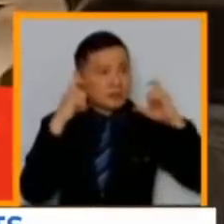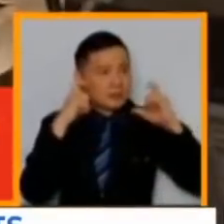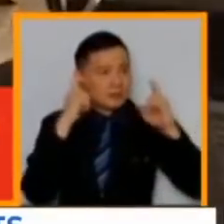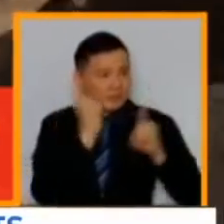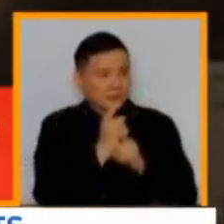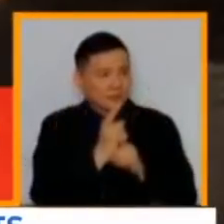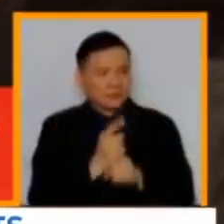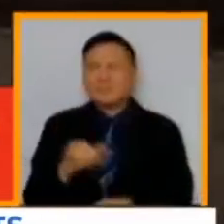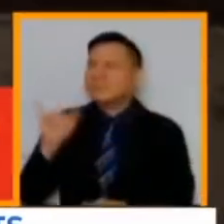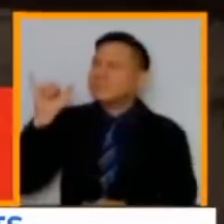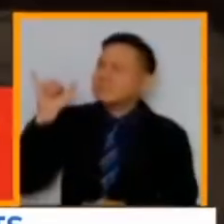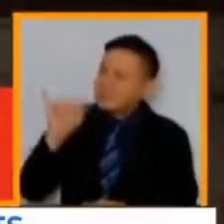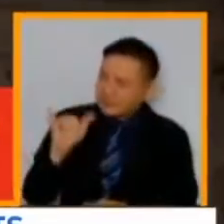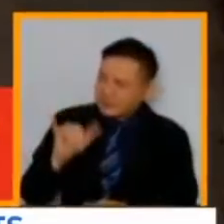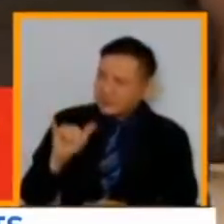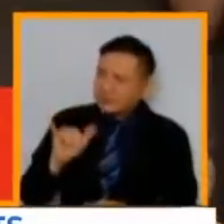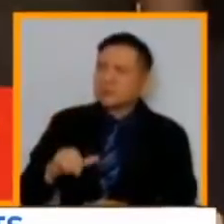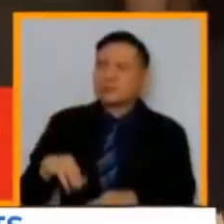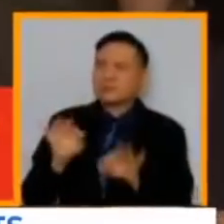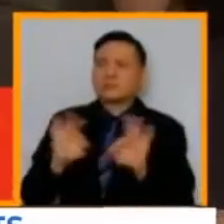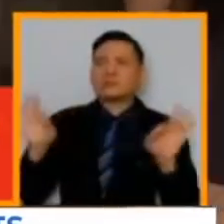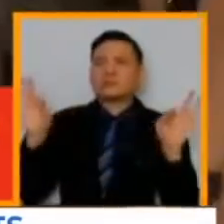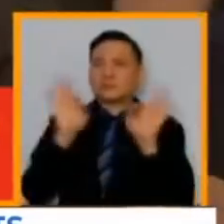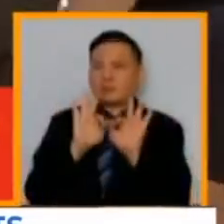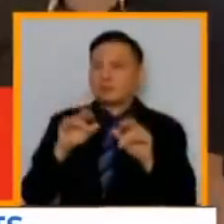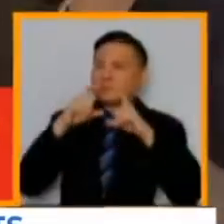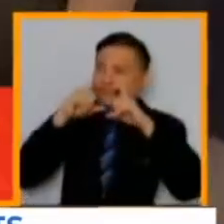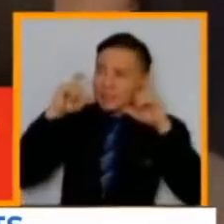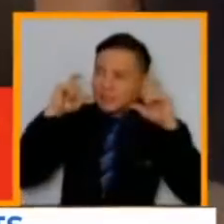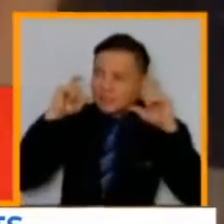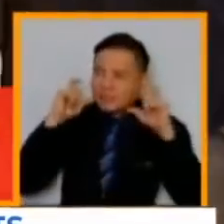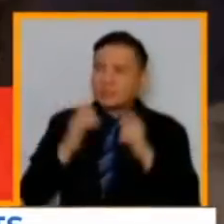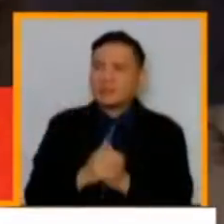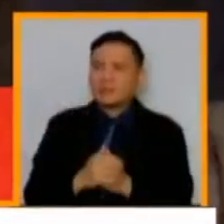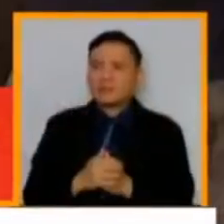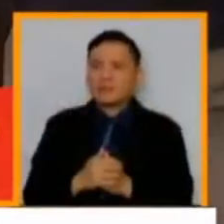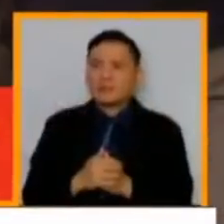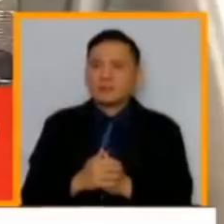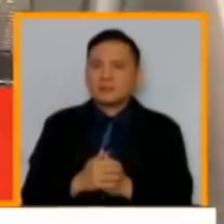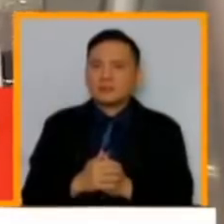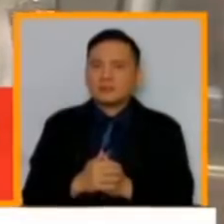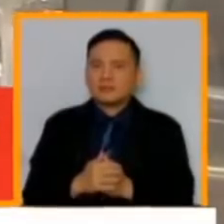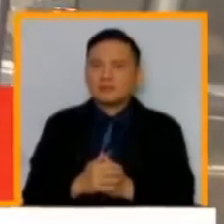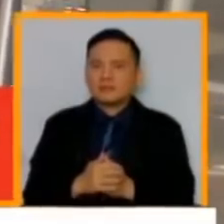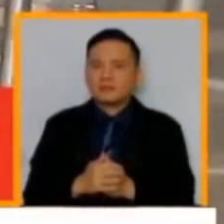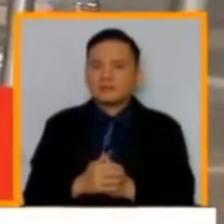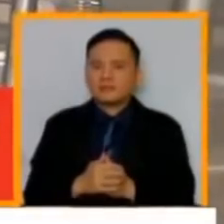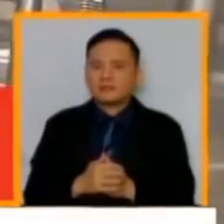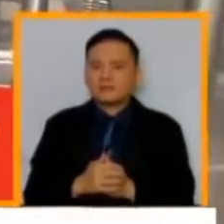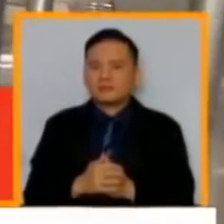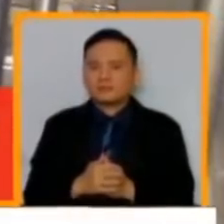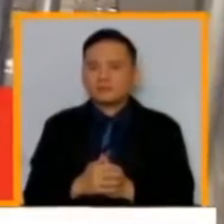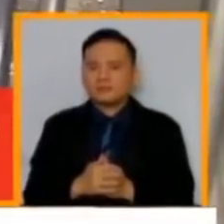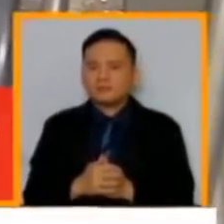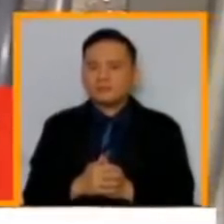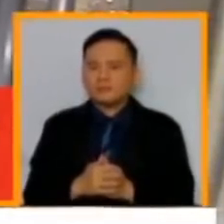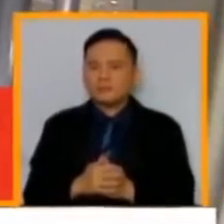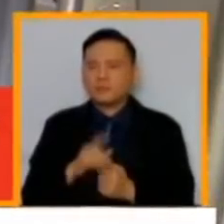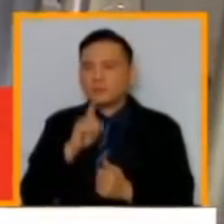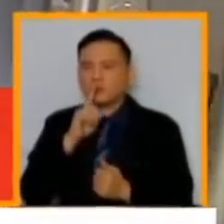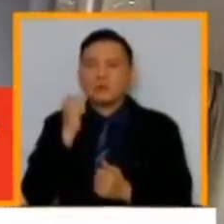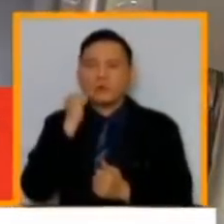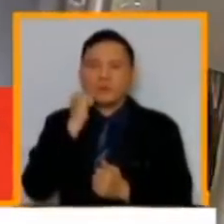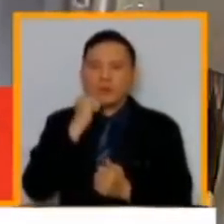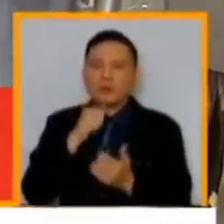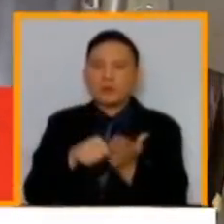yan. Yung face mask, at saka mas pinag-iiting ngayon yung kailangan yung regular disinfection, yung magandang